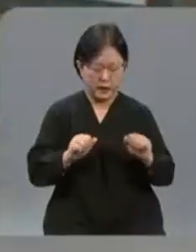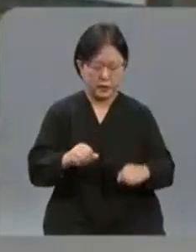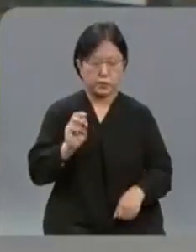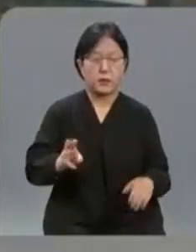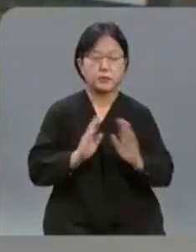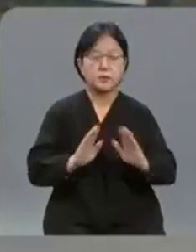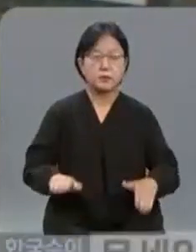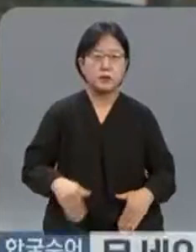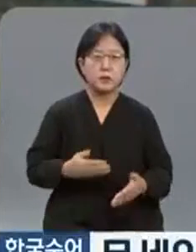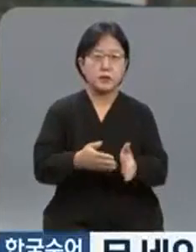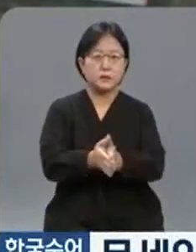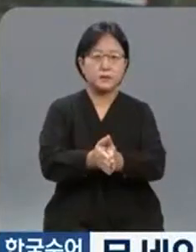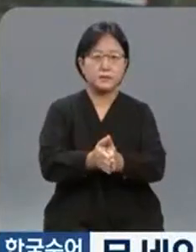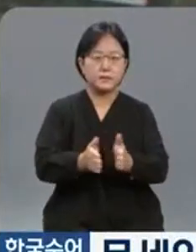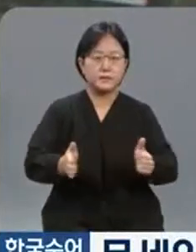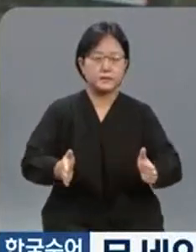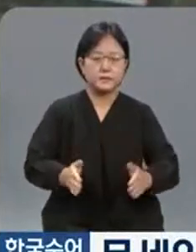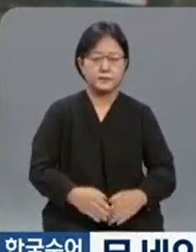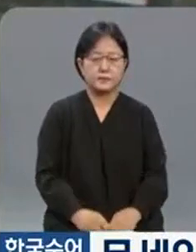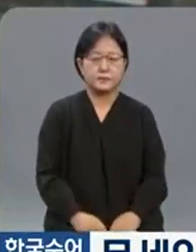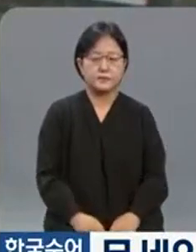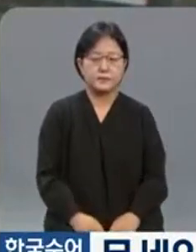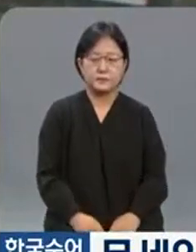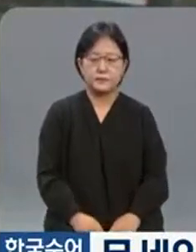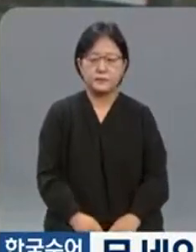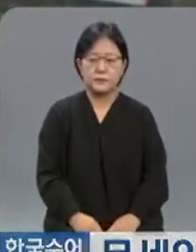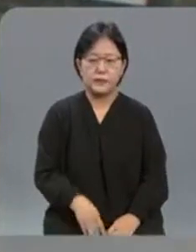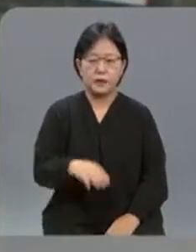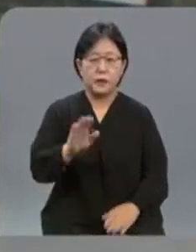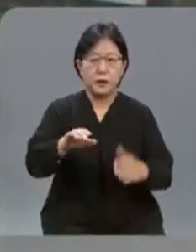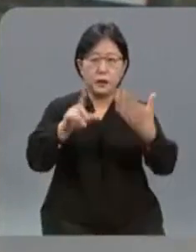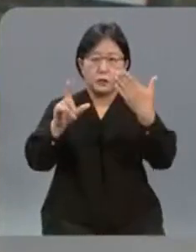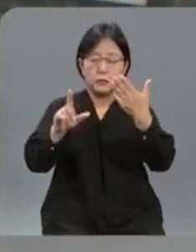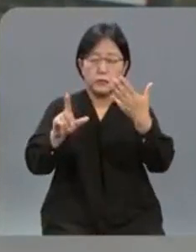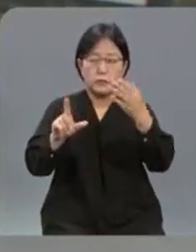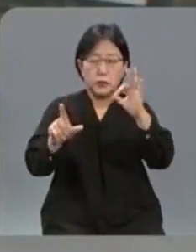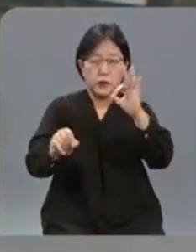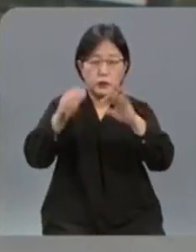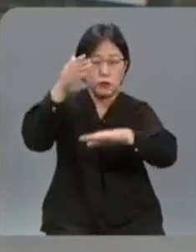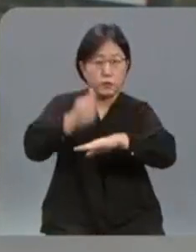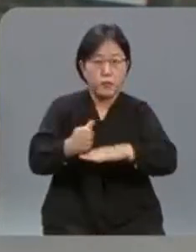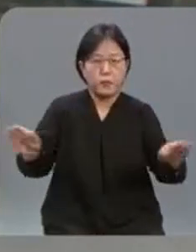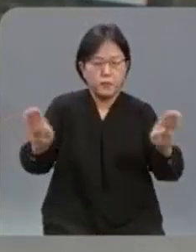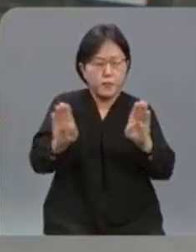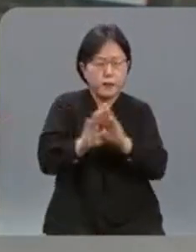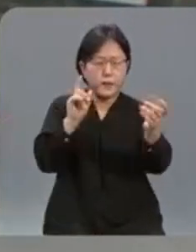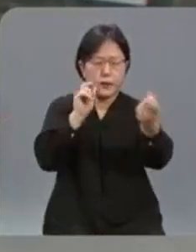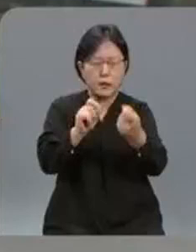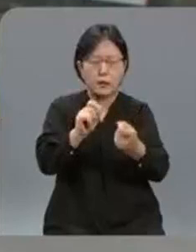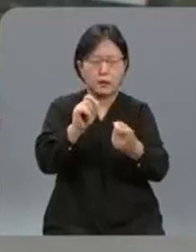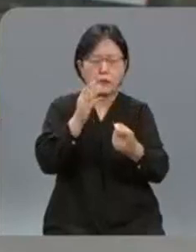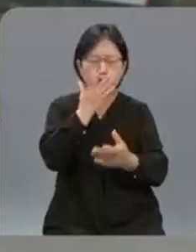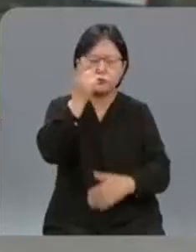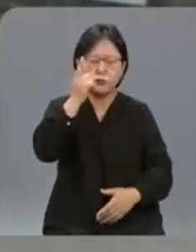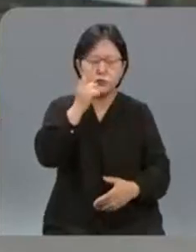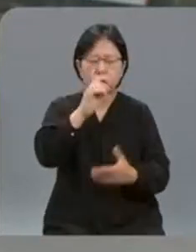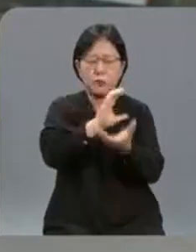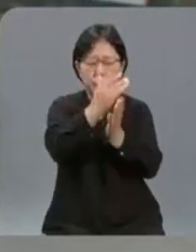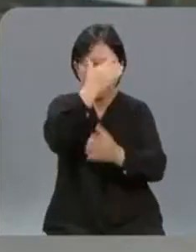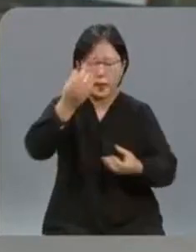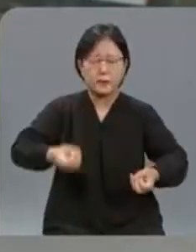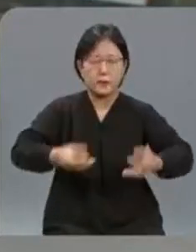안녕하십니까. 광주 전남권 KBS 9시 뉴스입니다. 이달 말 폐막을 앞둔 순천만 국제정원 박람회를 찾은